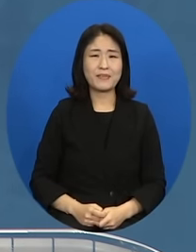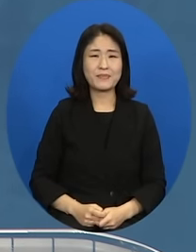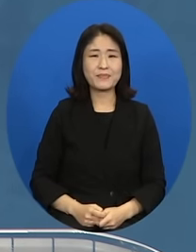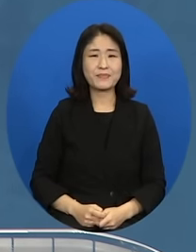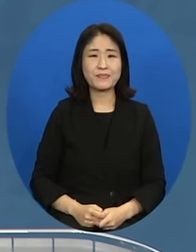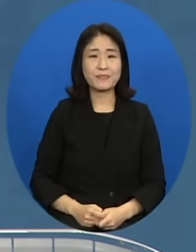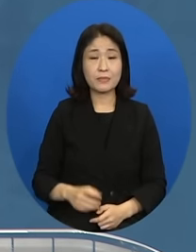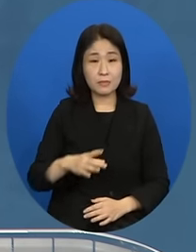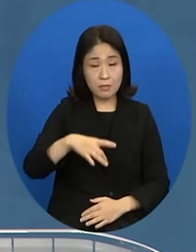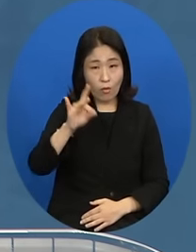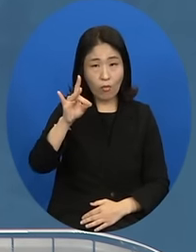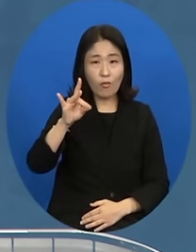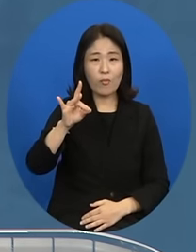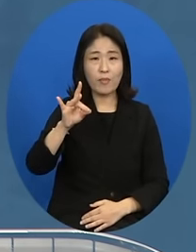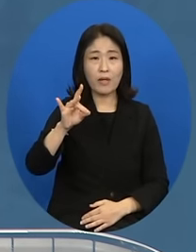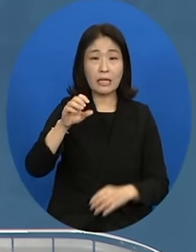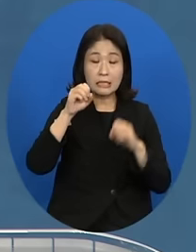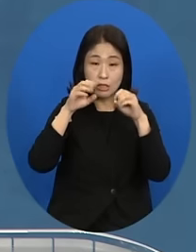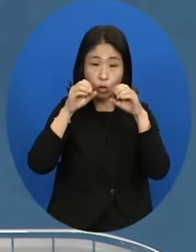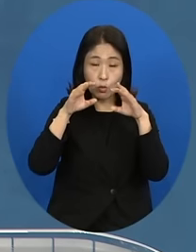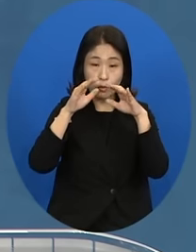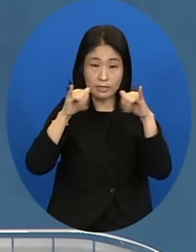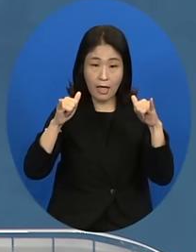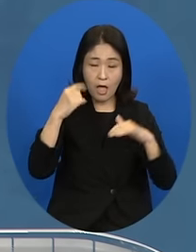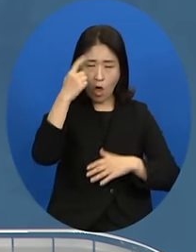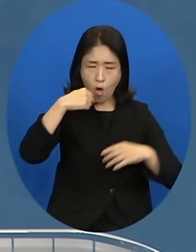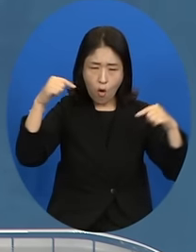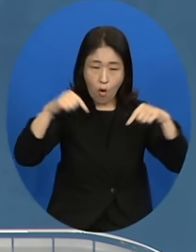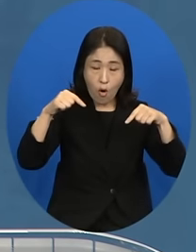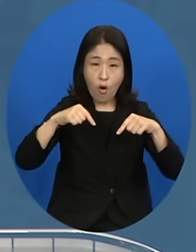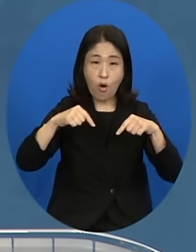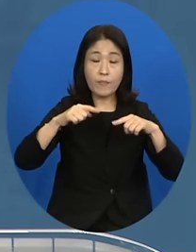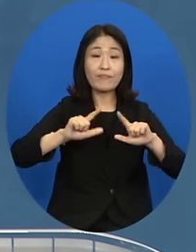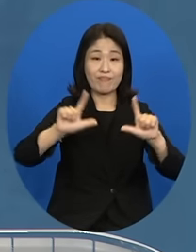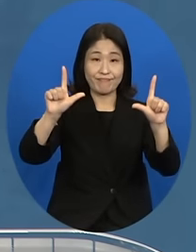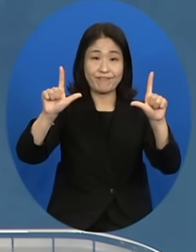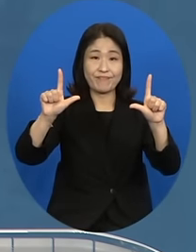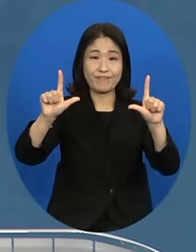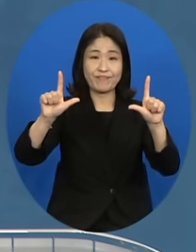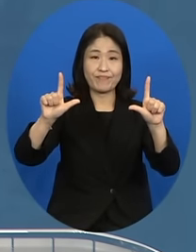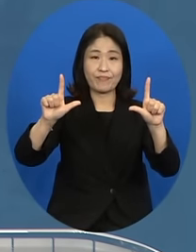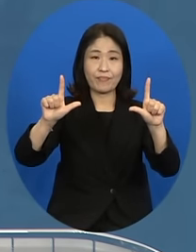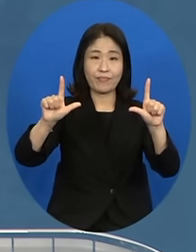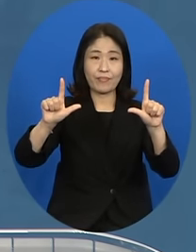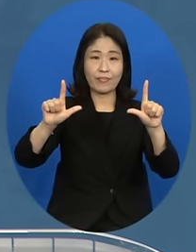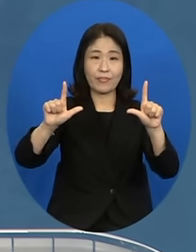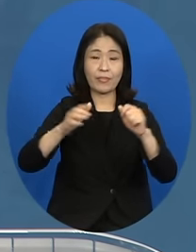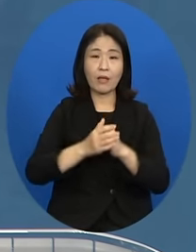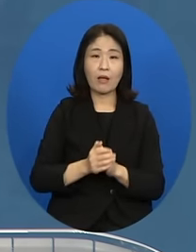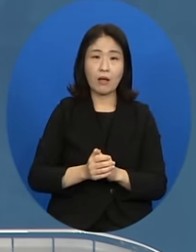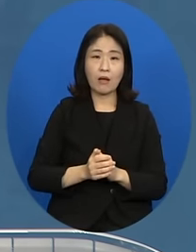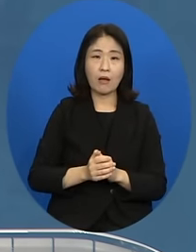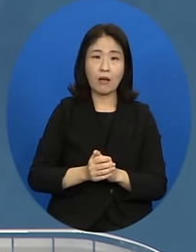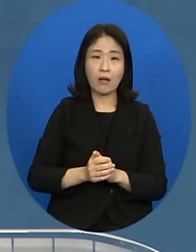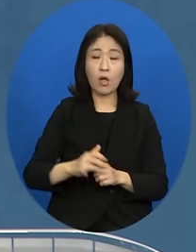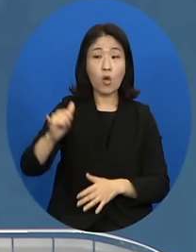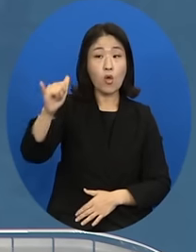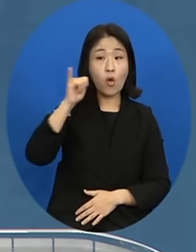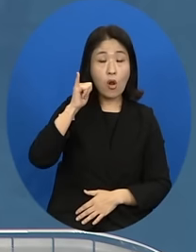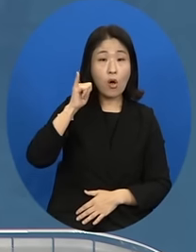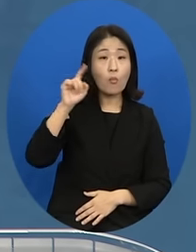제가 처음에 전도사 면접을 보러 오던 날, 전날에 갑작스럽게 연락을